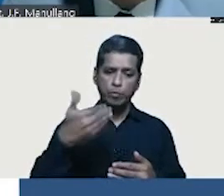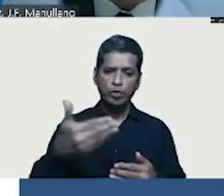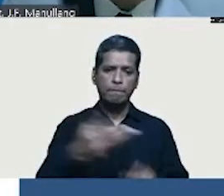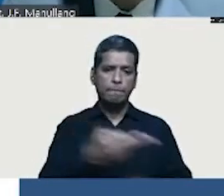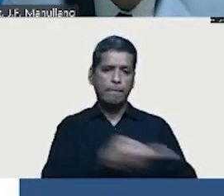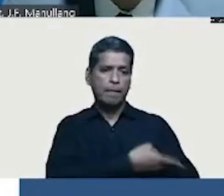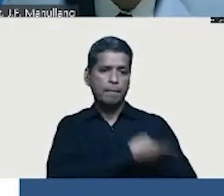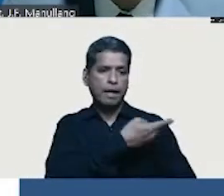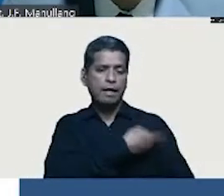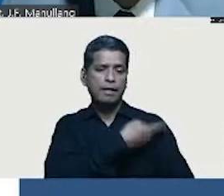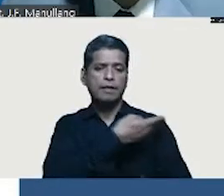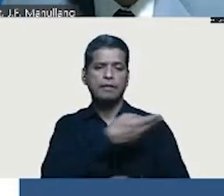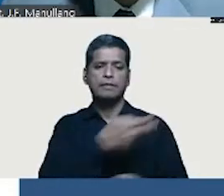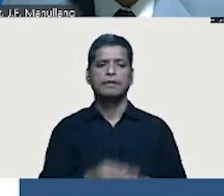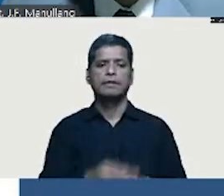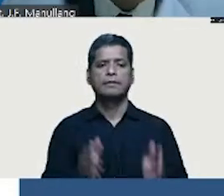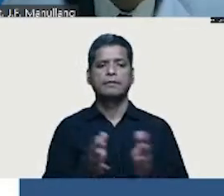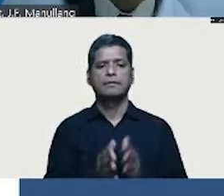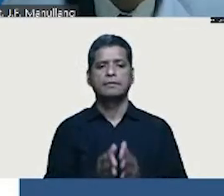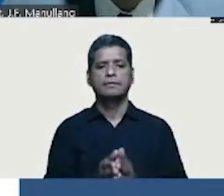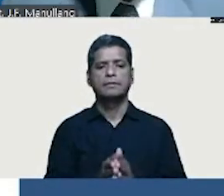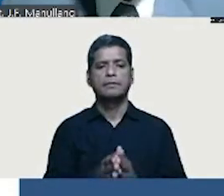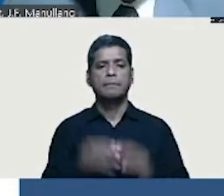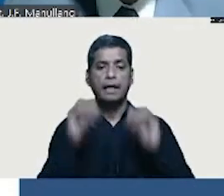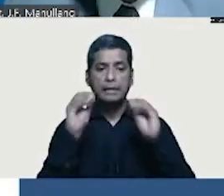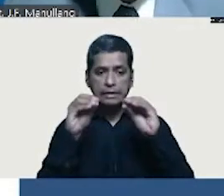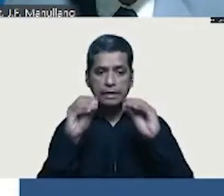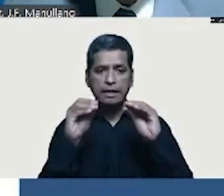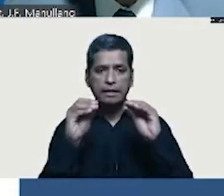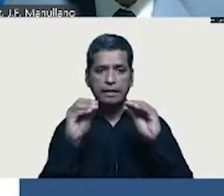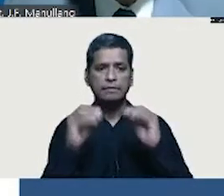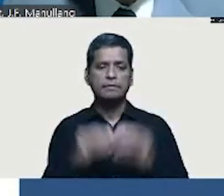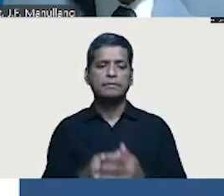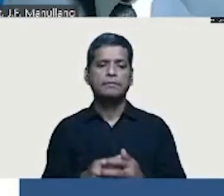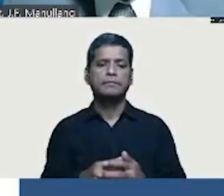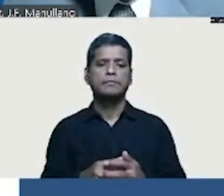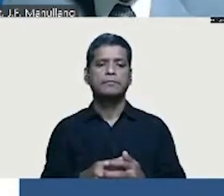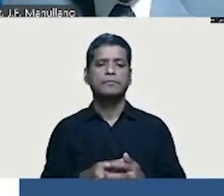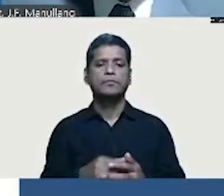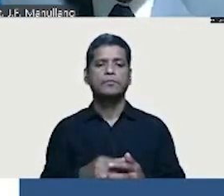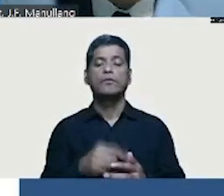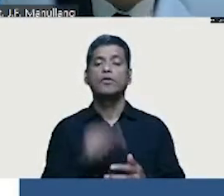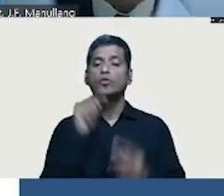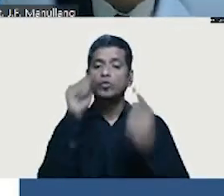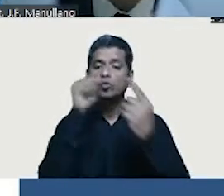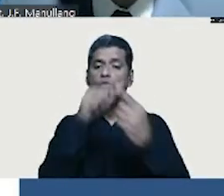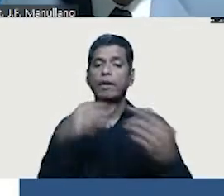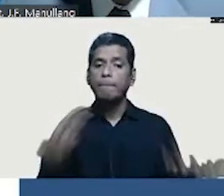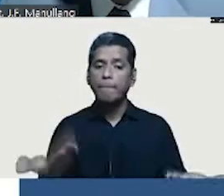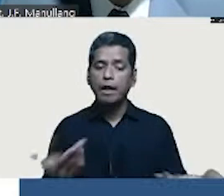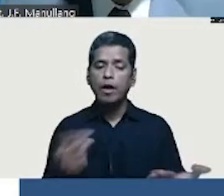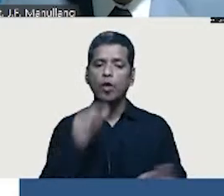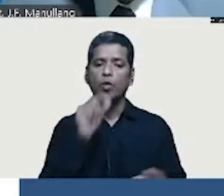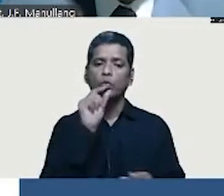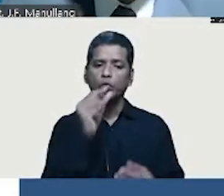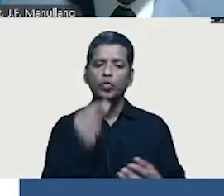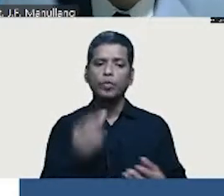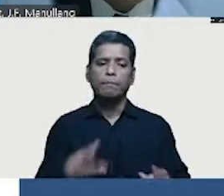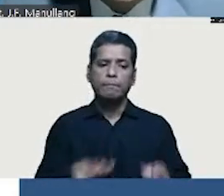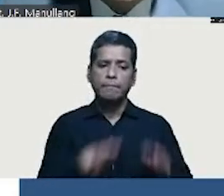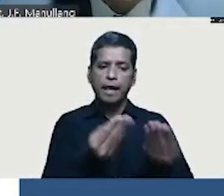gembala-gembala yaitu para pengajar judulnya apa itu tadi untuk memperlengkapi siapa lupa tetapi